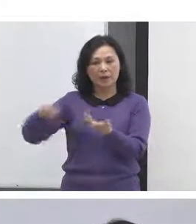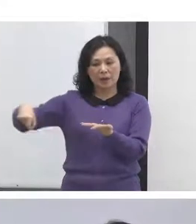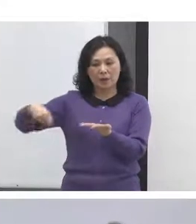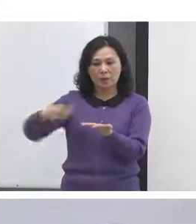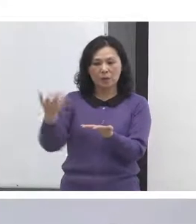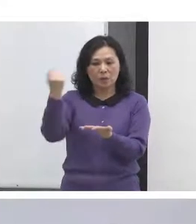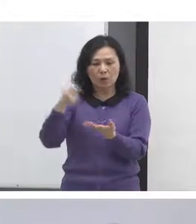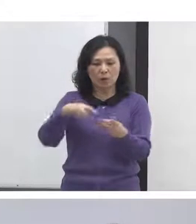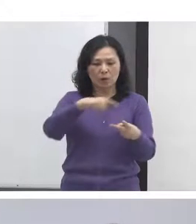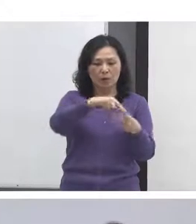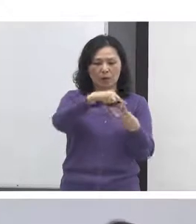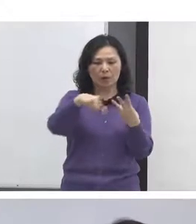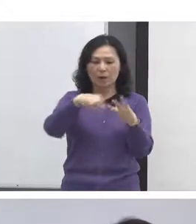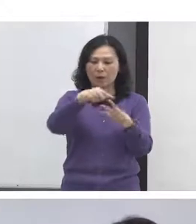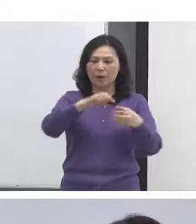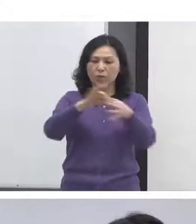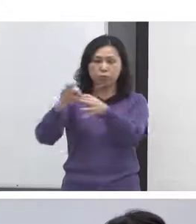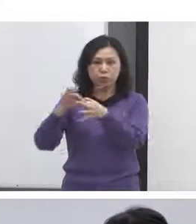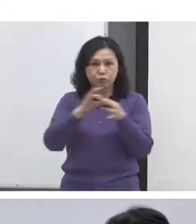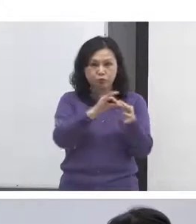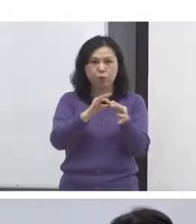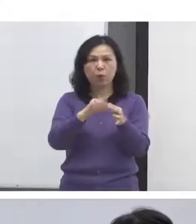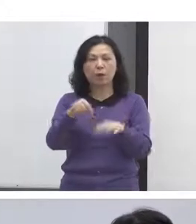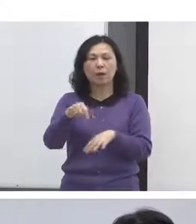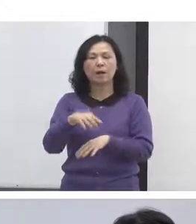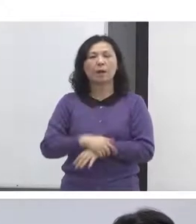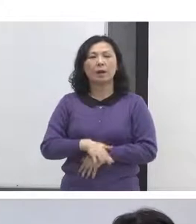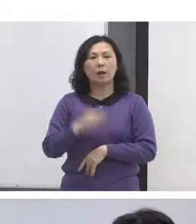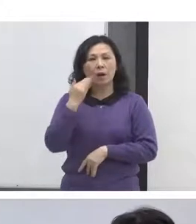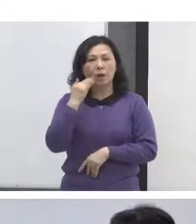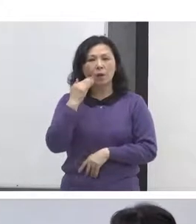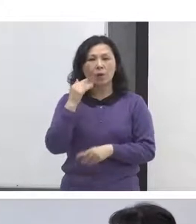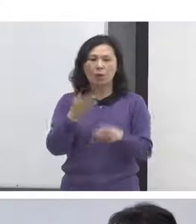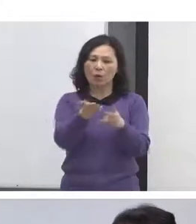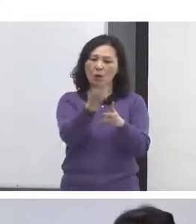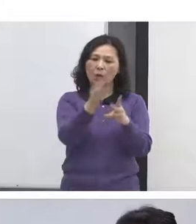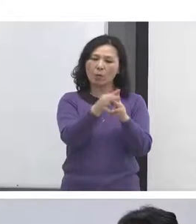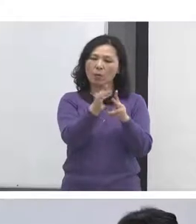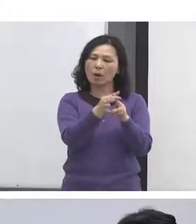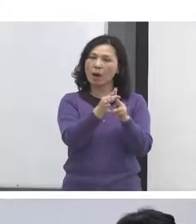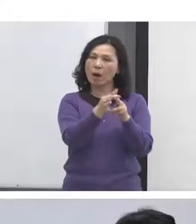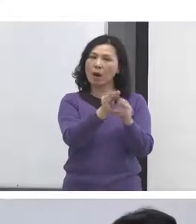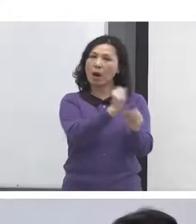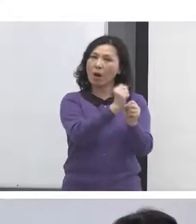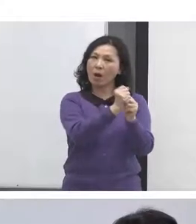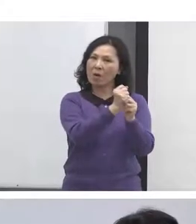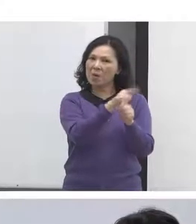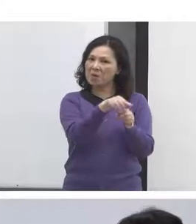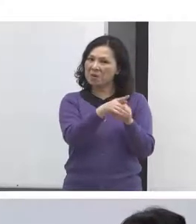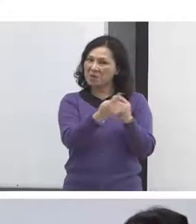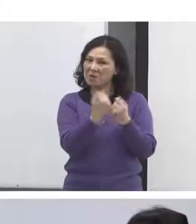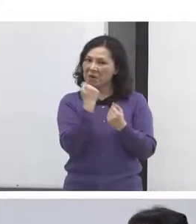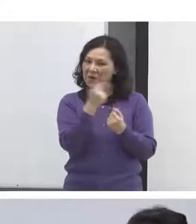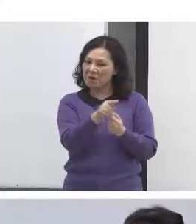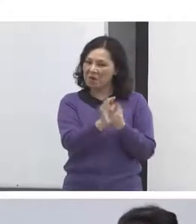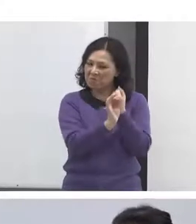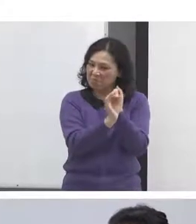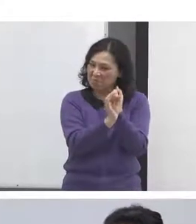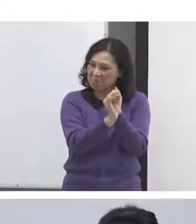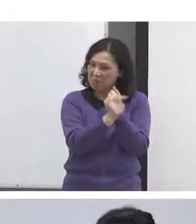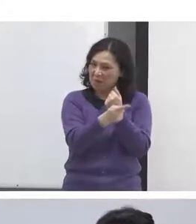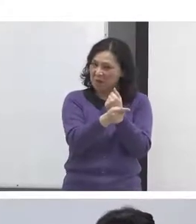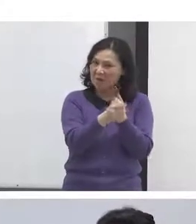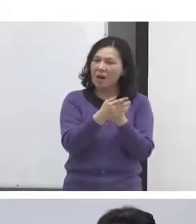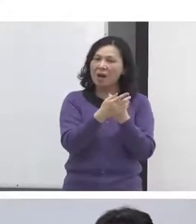这个 existing form of power， 如果说这个是这两块前面那两块在做的事，在挑战的事情，那到后面这三